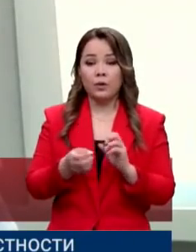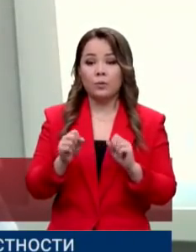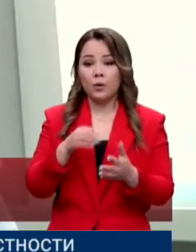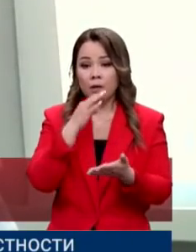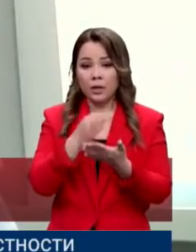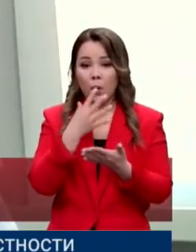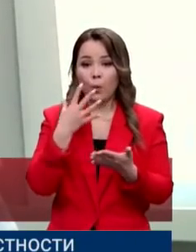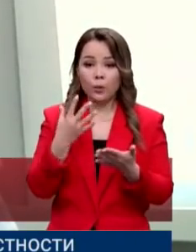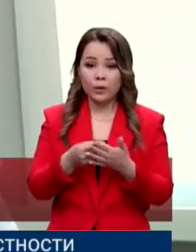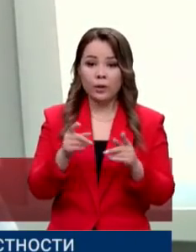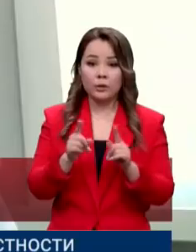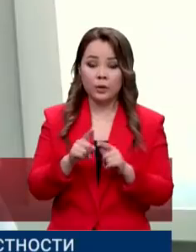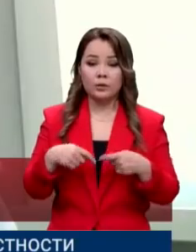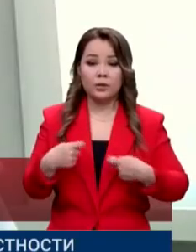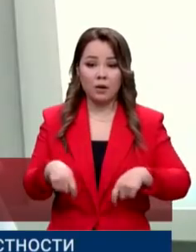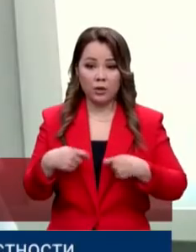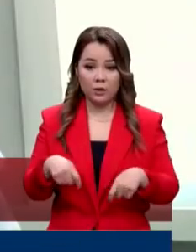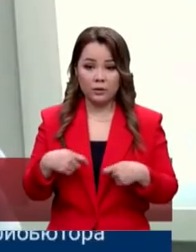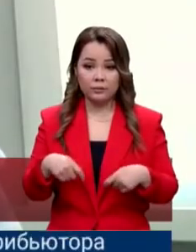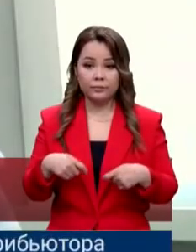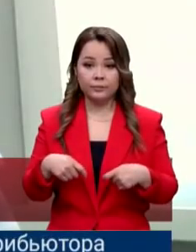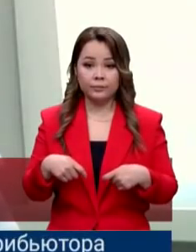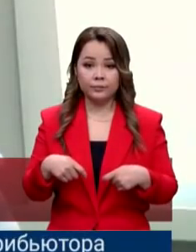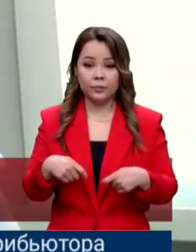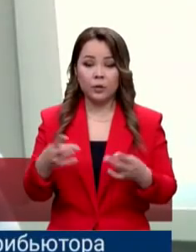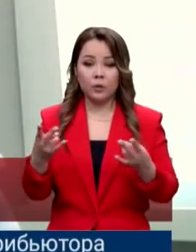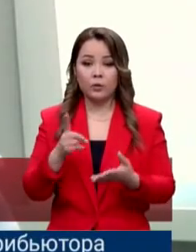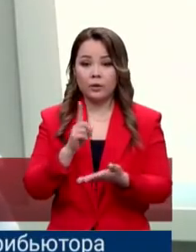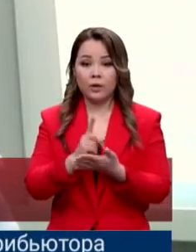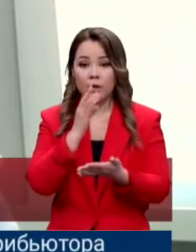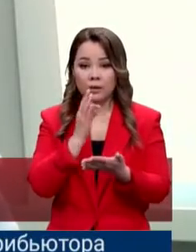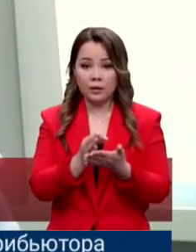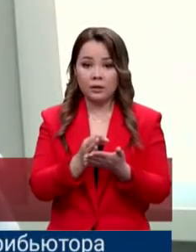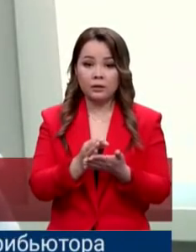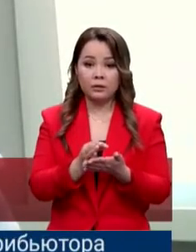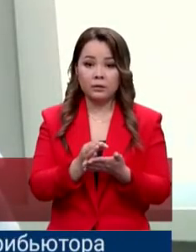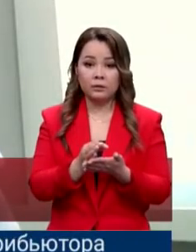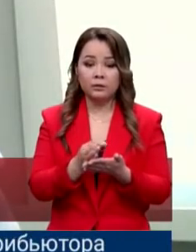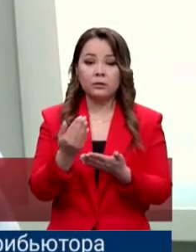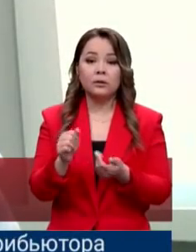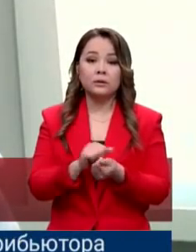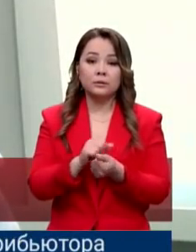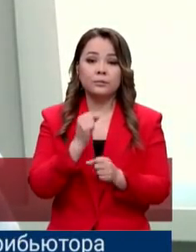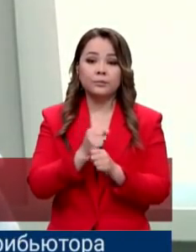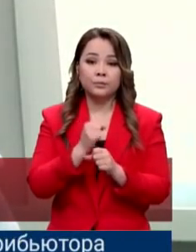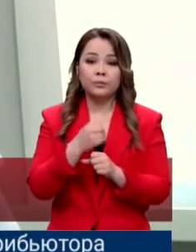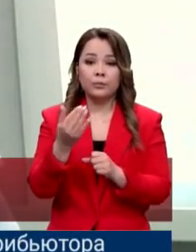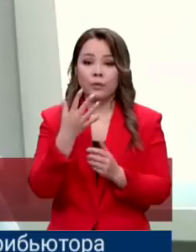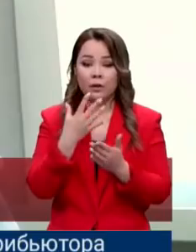Мысалы, өзіміз тауарларды болу керек, да, мысалы. А то оно қағаз деген да, и то